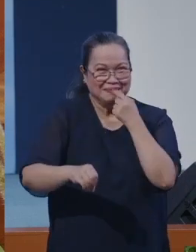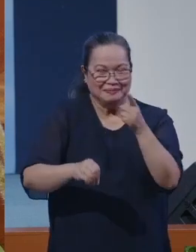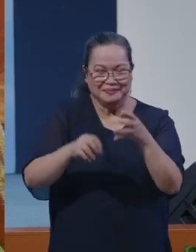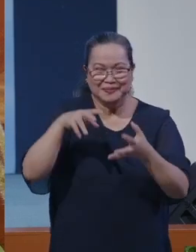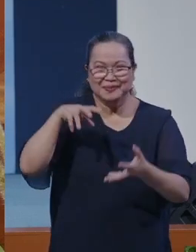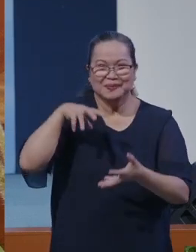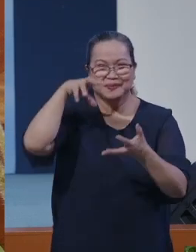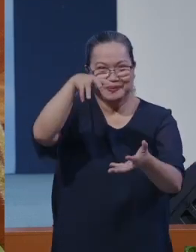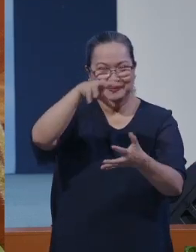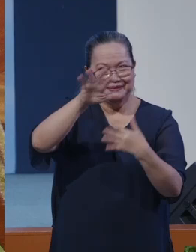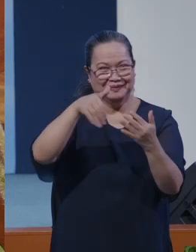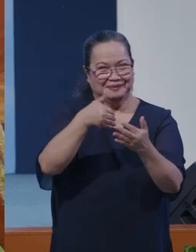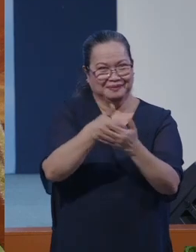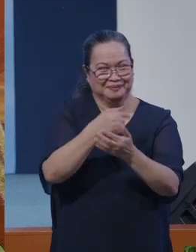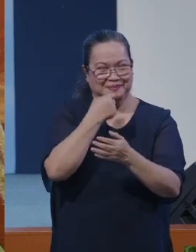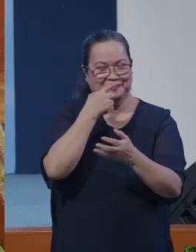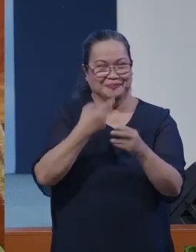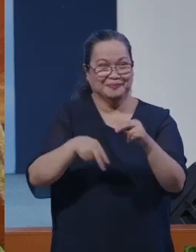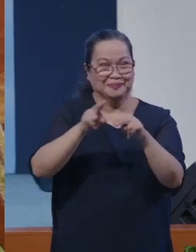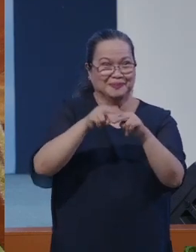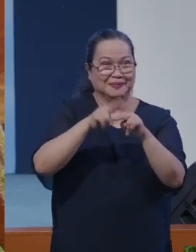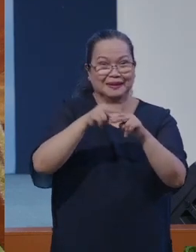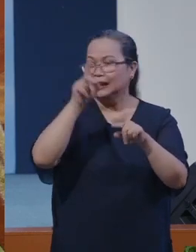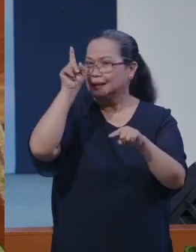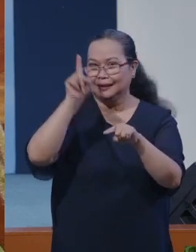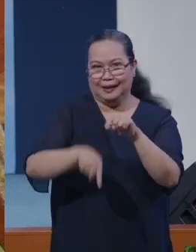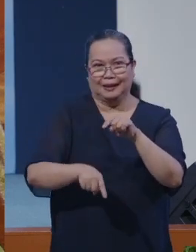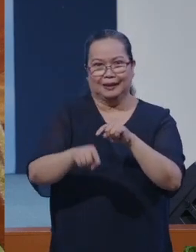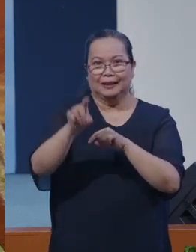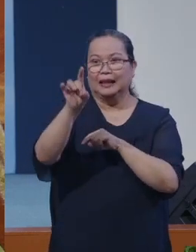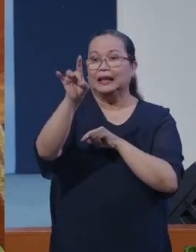Para mag-aanggaang ng konti. Hindi pa rin kaya,